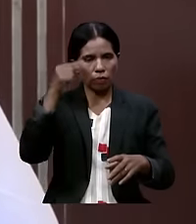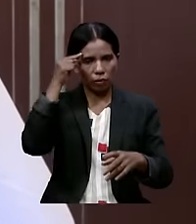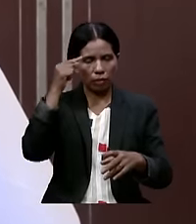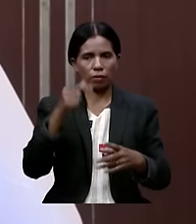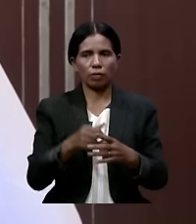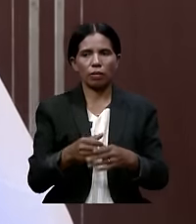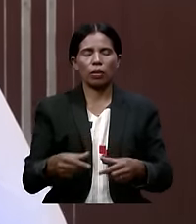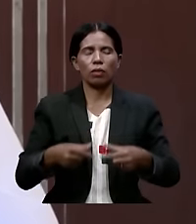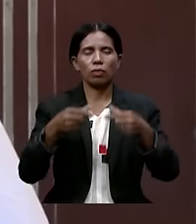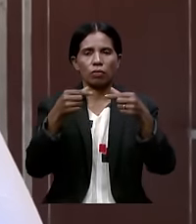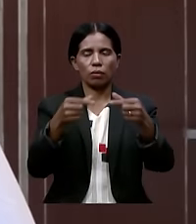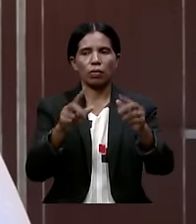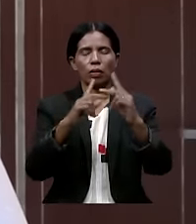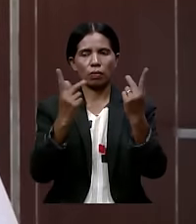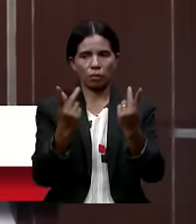foba